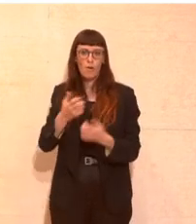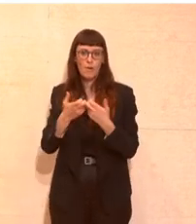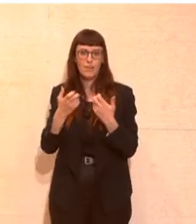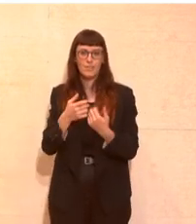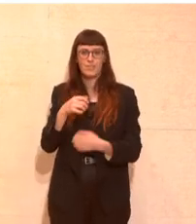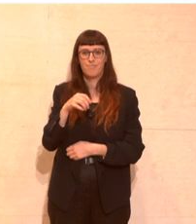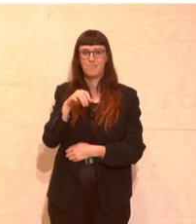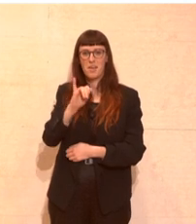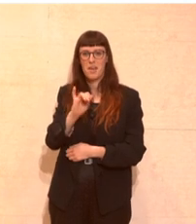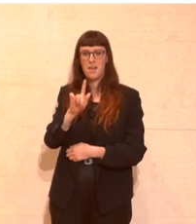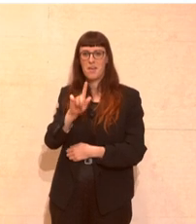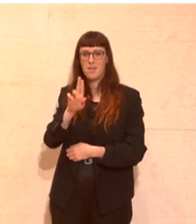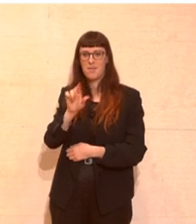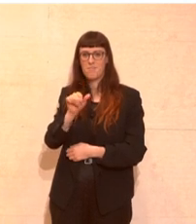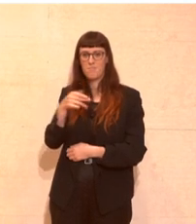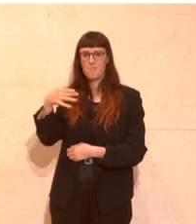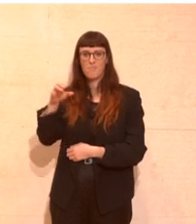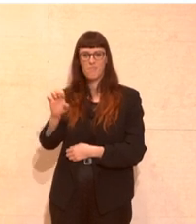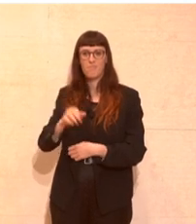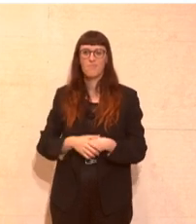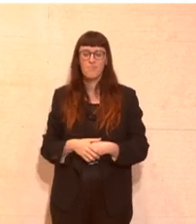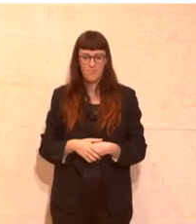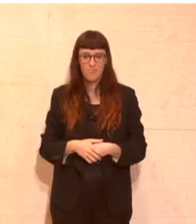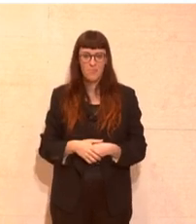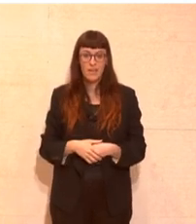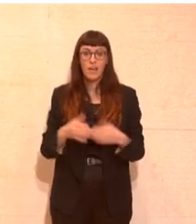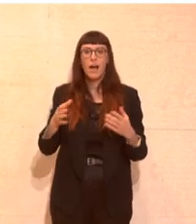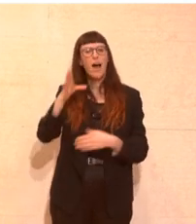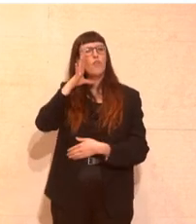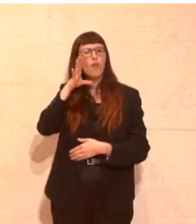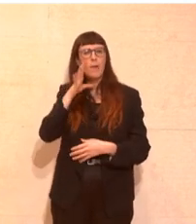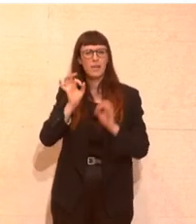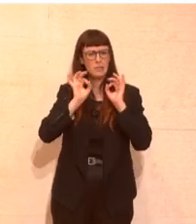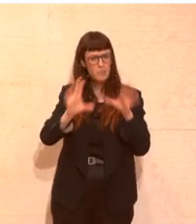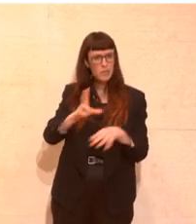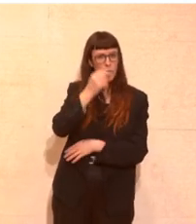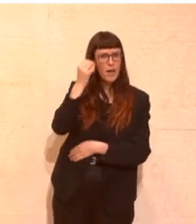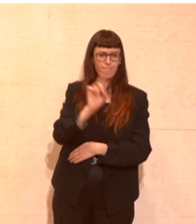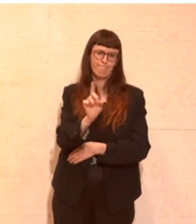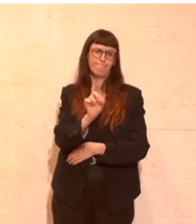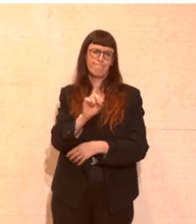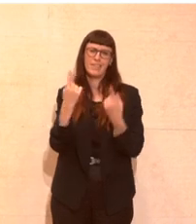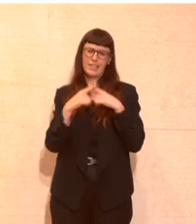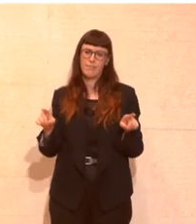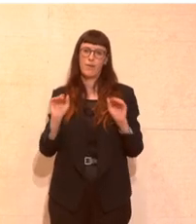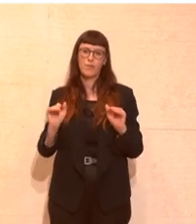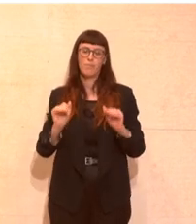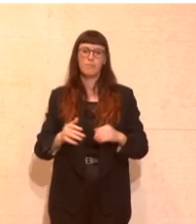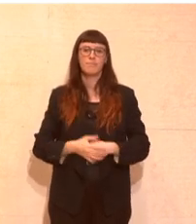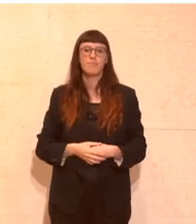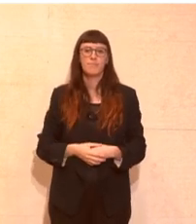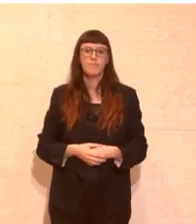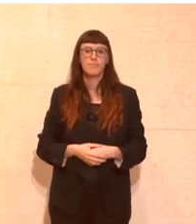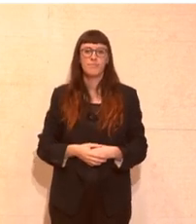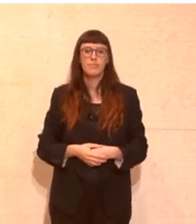qui n'est pas exactement le même que le sommeil de l'homme, et toutes ces recherches qui sont faites sur l'ensemble de ces espèces nous font comprendre comment le sommeil